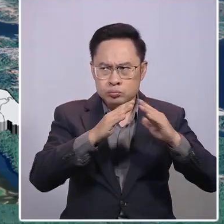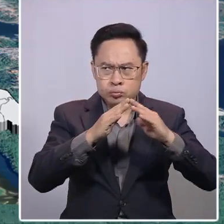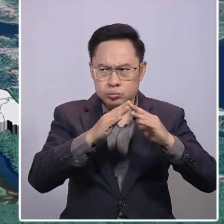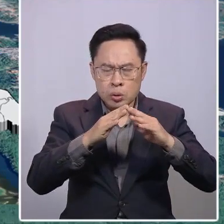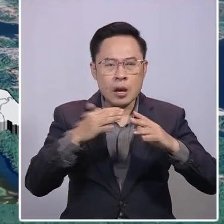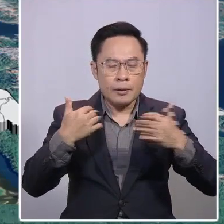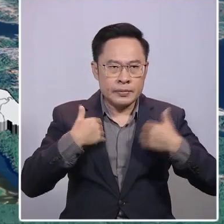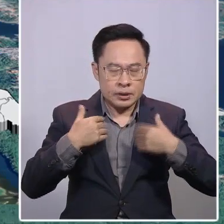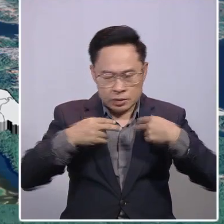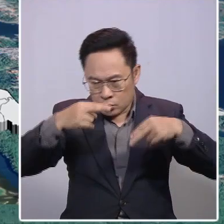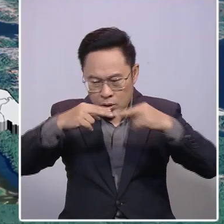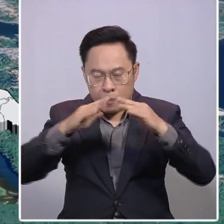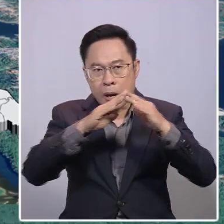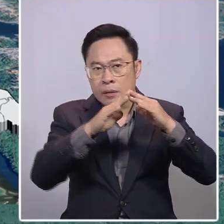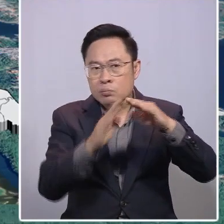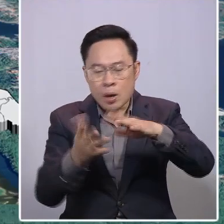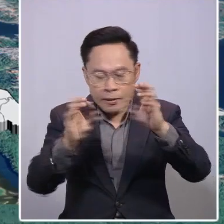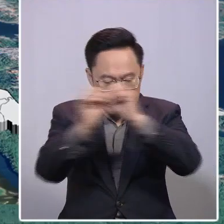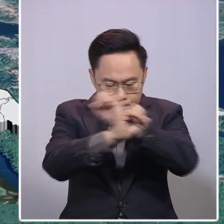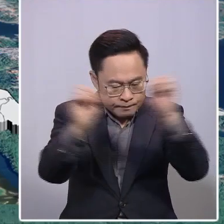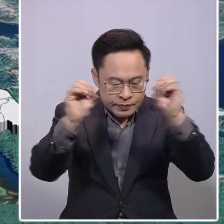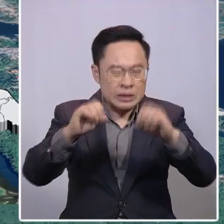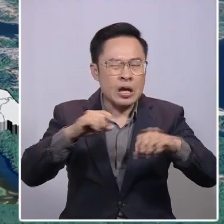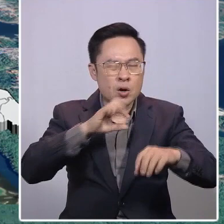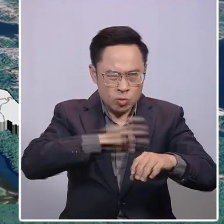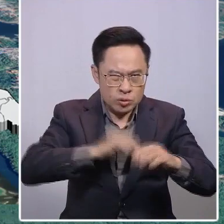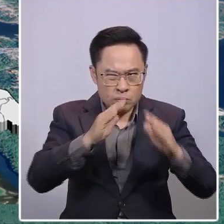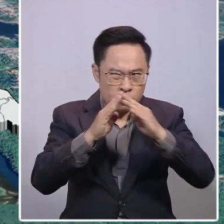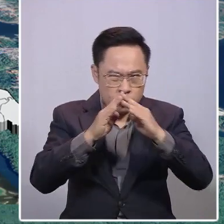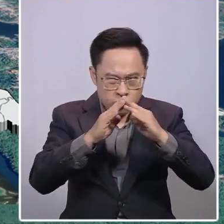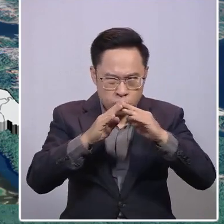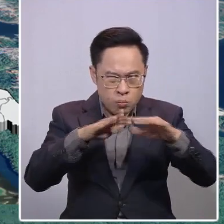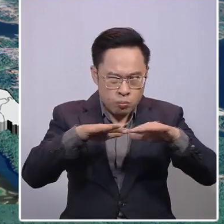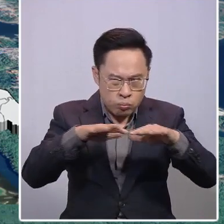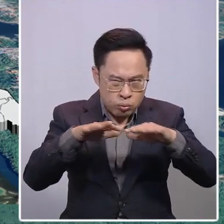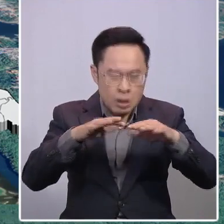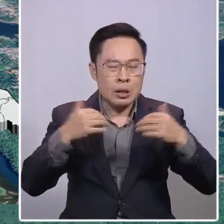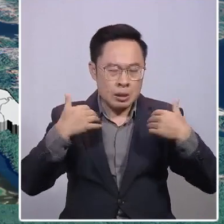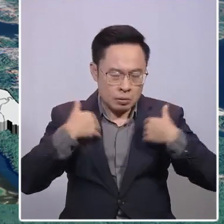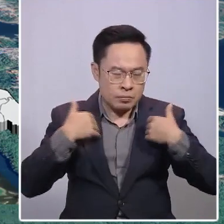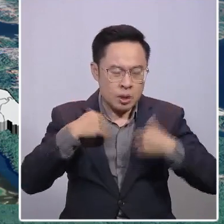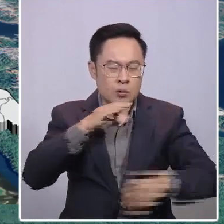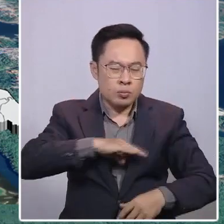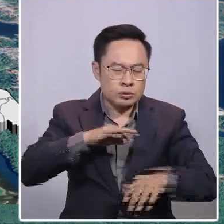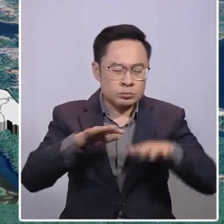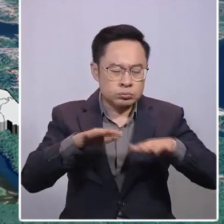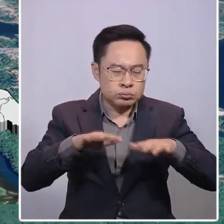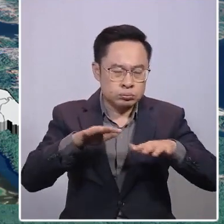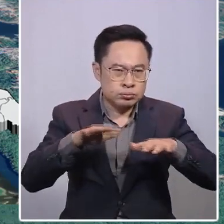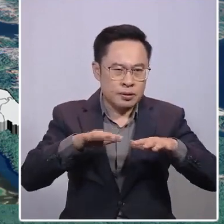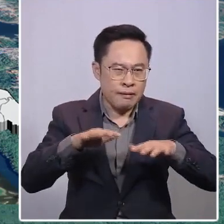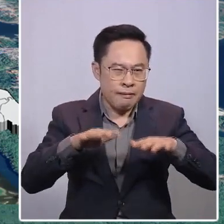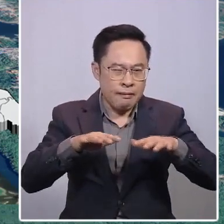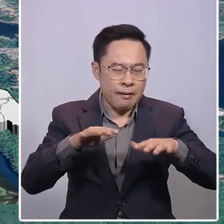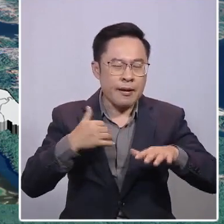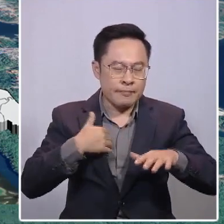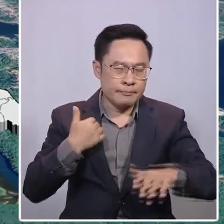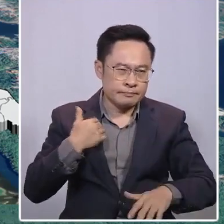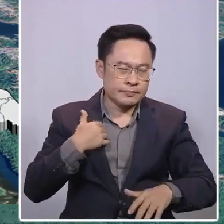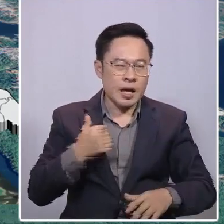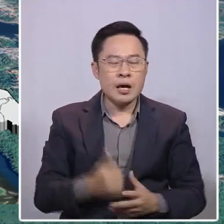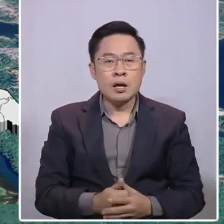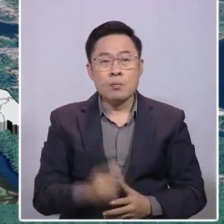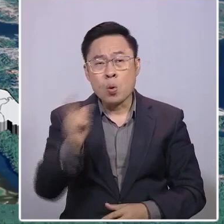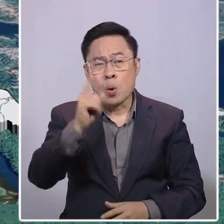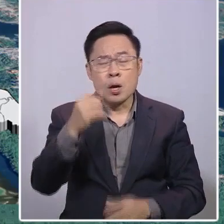ความเสียหายอะไรนะคะพูดถึงสังขละบุรีก็ถือว่าเป็นพื้นที่เฝ้าระวังแผ่นดินไหวค่ะเนื่องจากมีรอยเลื่อนสำคัญก็คือรอยเลื่อนเ